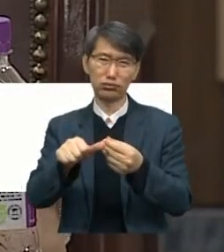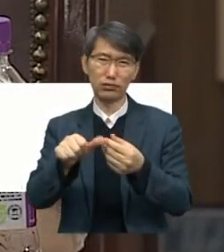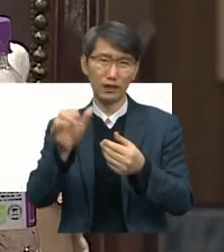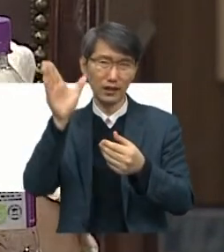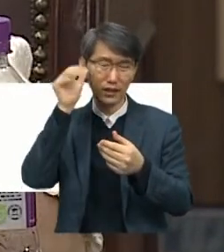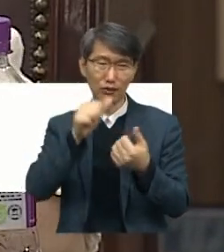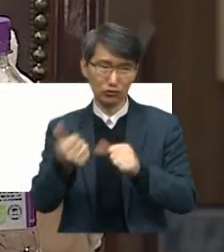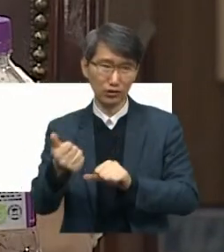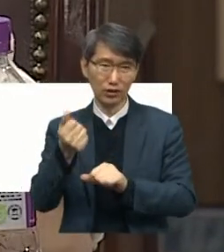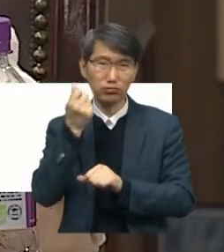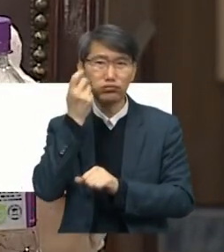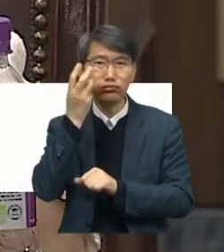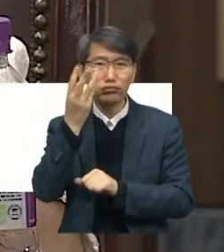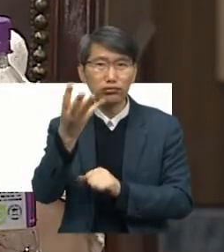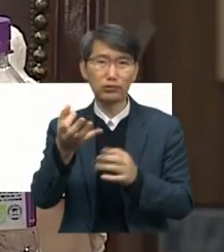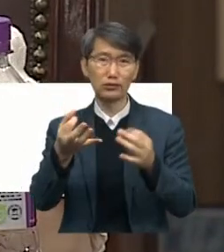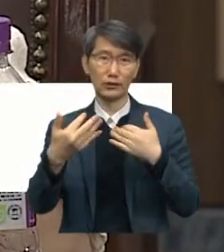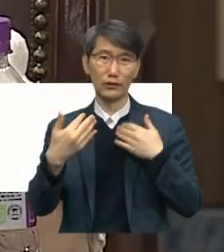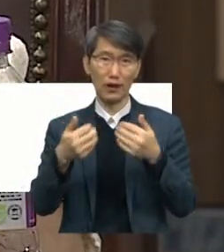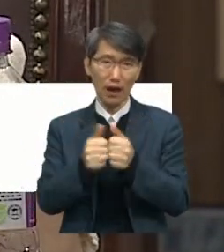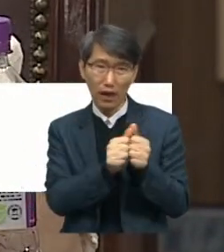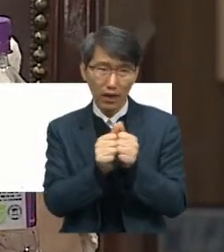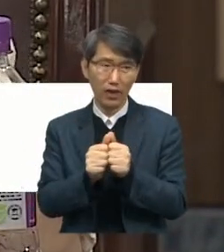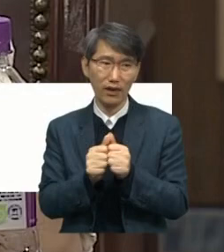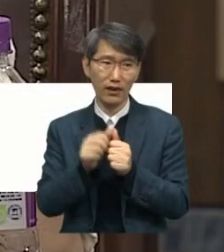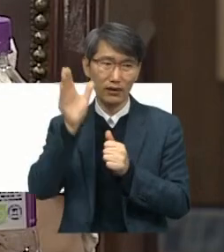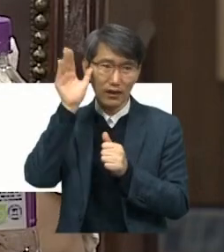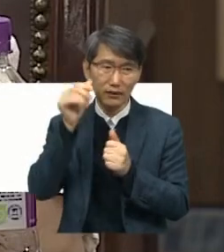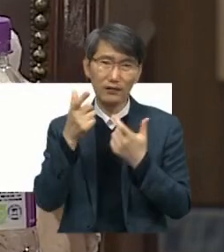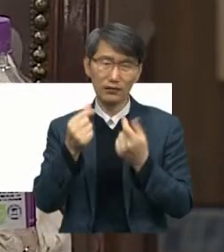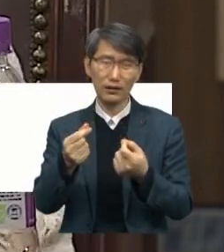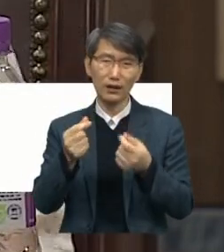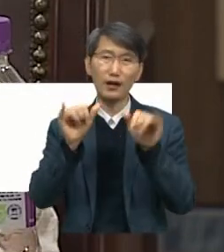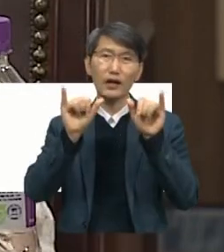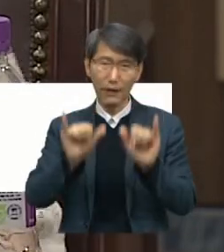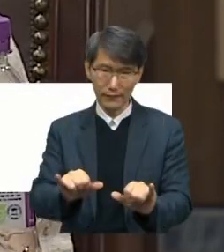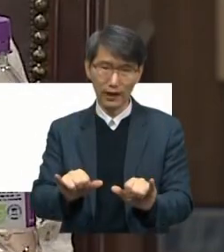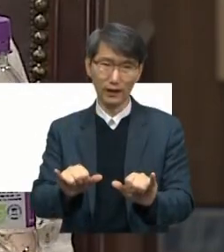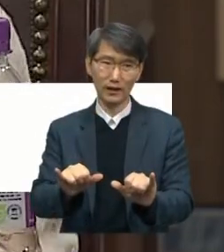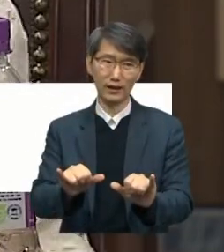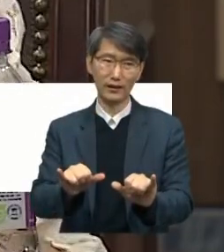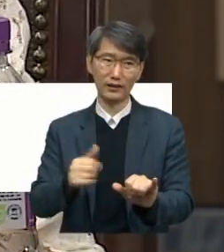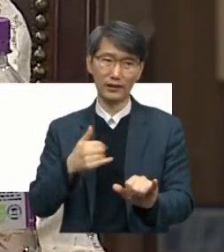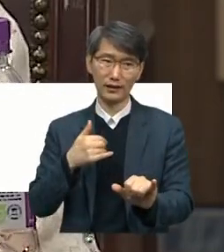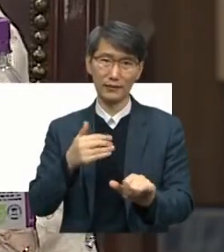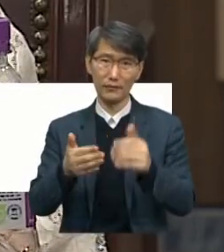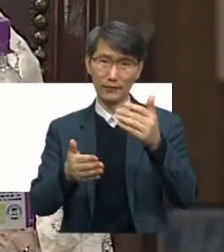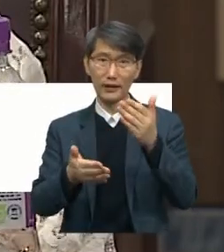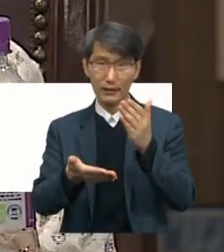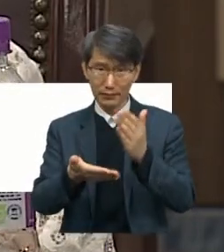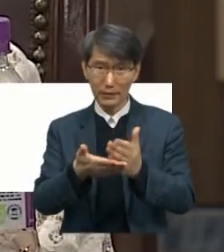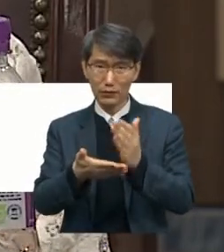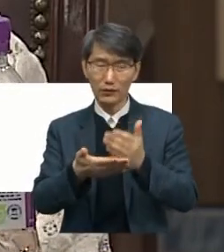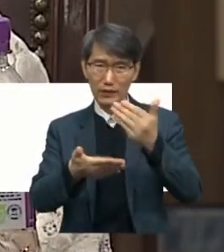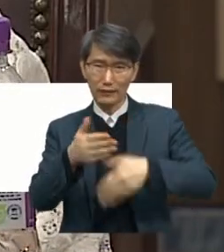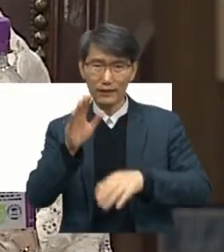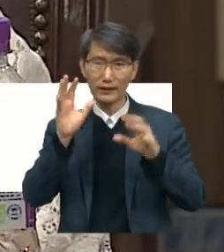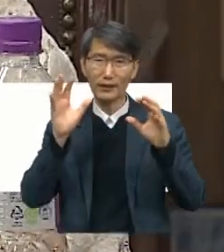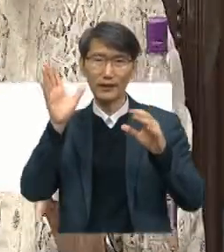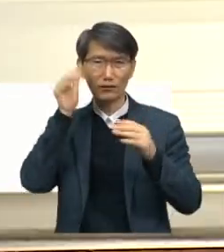몇 개월을 같이 저랑 함께한 애들이 그렇게 될까 봐이 말고도 또 남아있는 애들이 너무